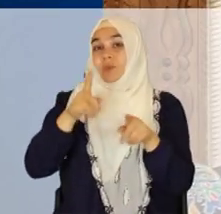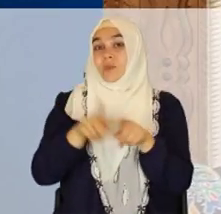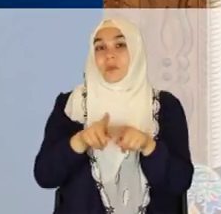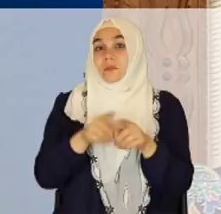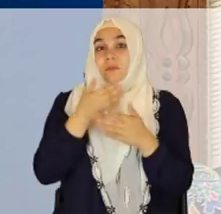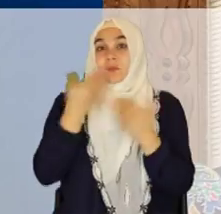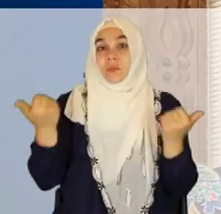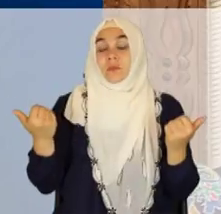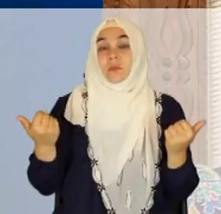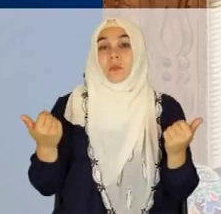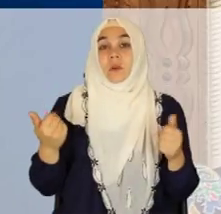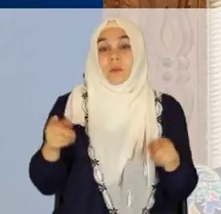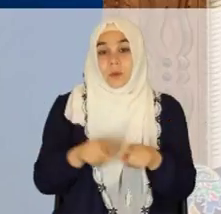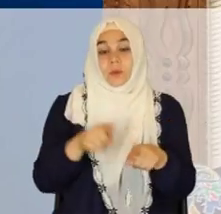bor.